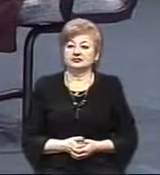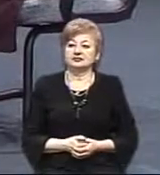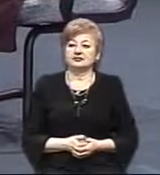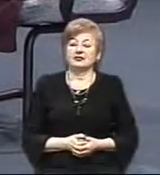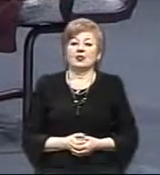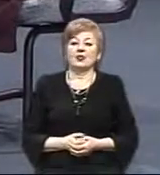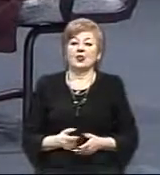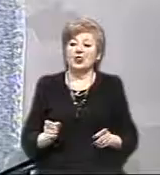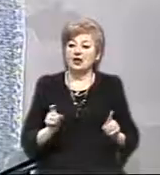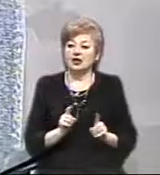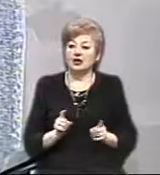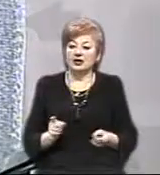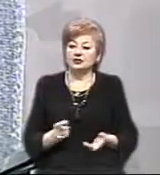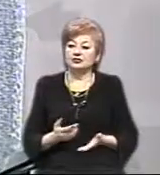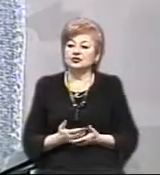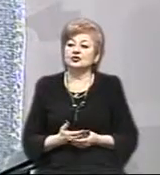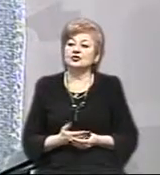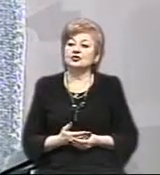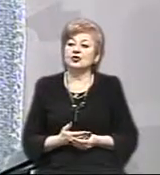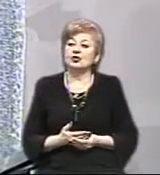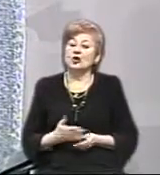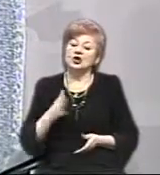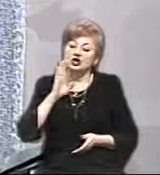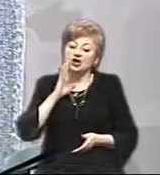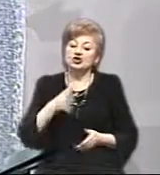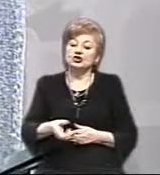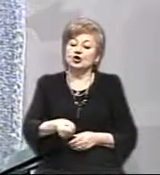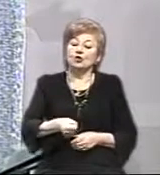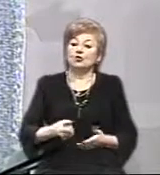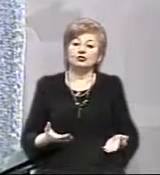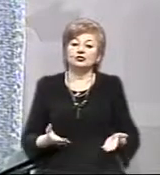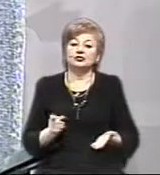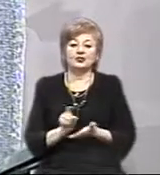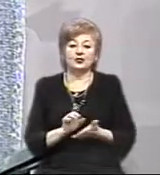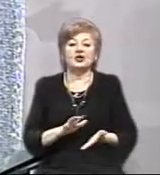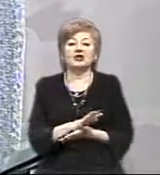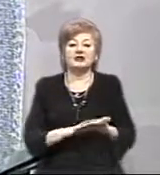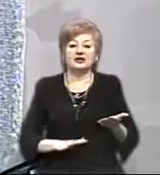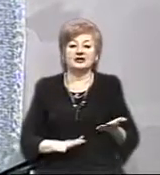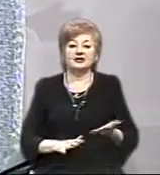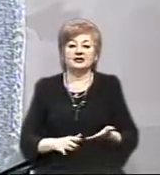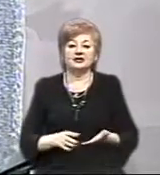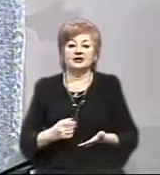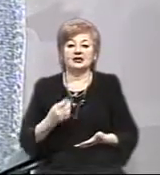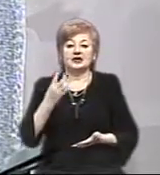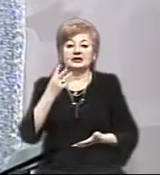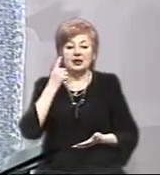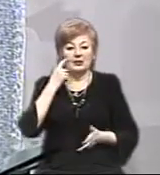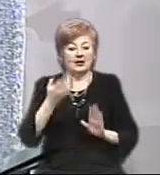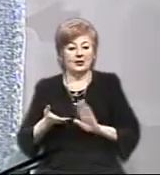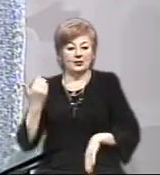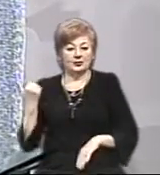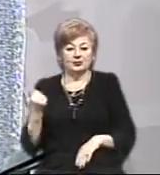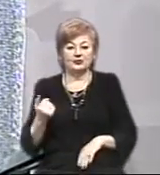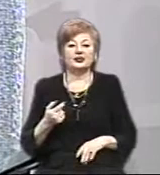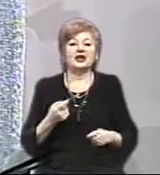Ну що, ну а що мені, він що має тиснути руку мені? Він же може мене не знає. Читаємо. Мінус 3 бали, у мене забираються 3 бали.